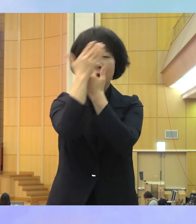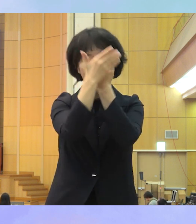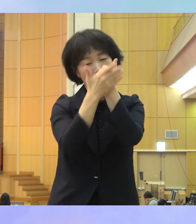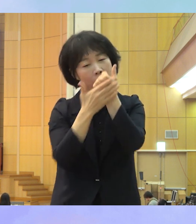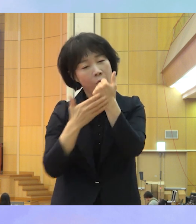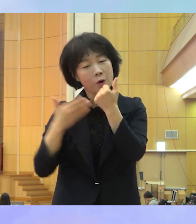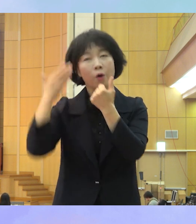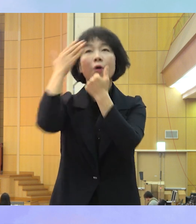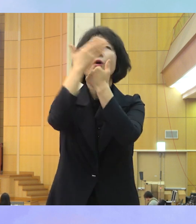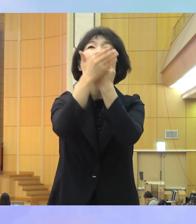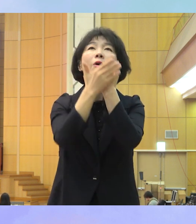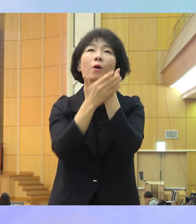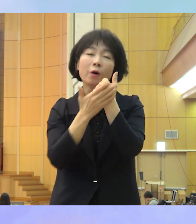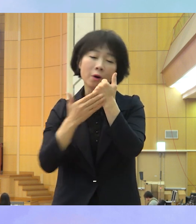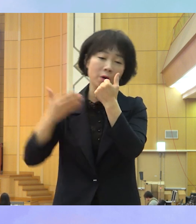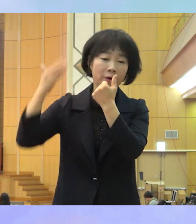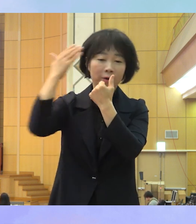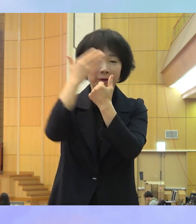은혜였소.